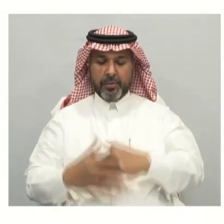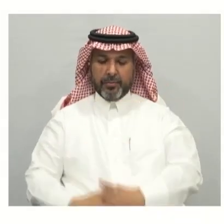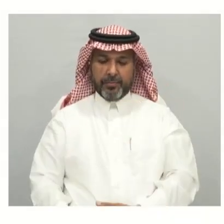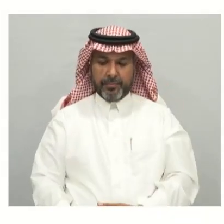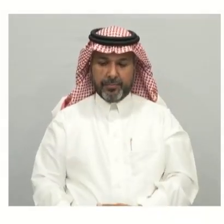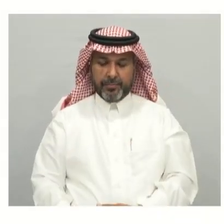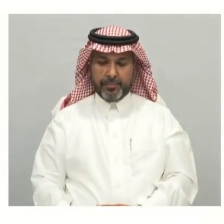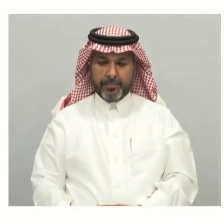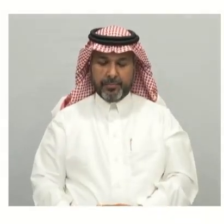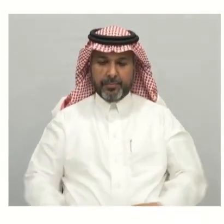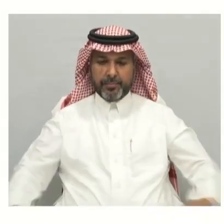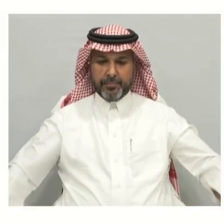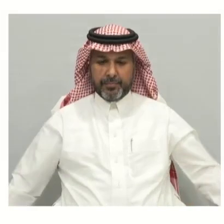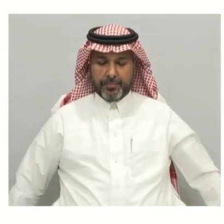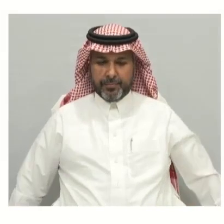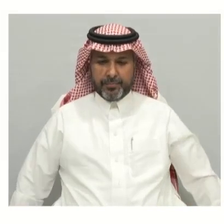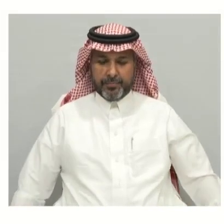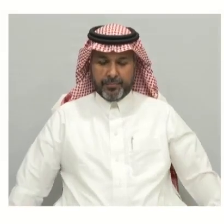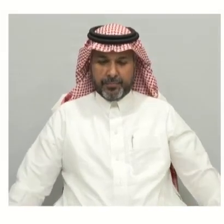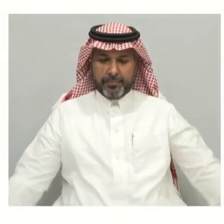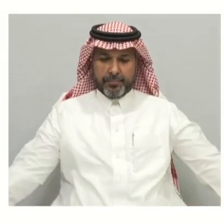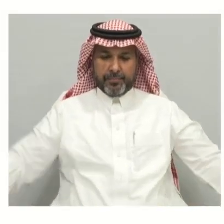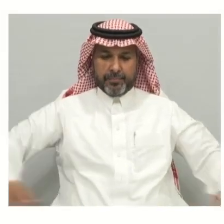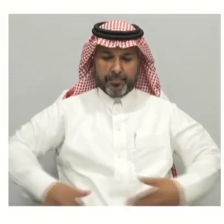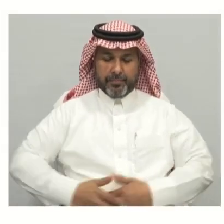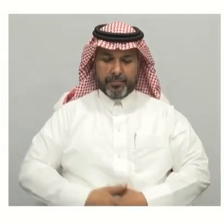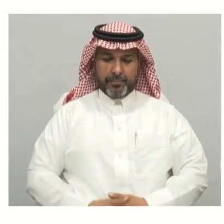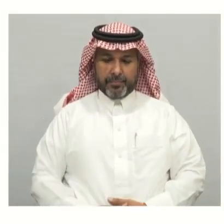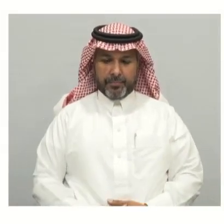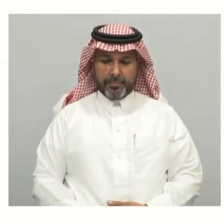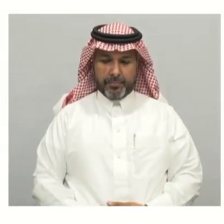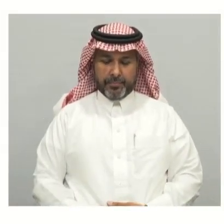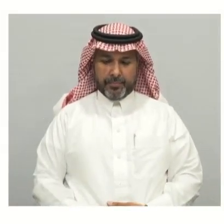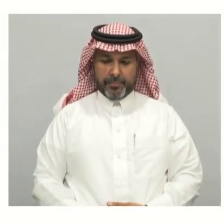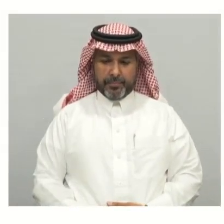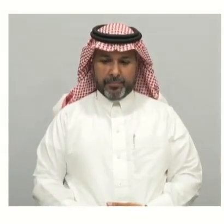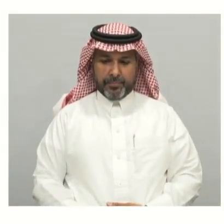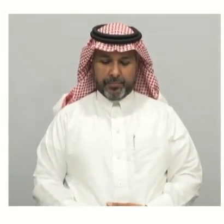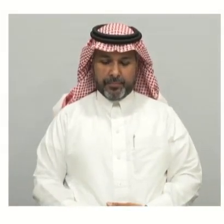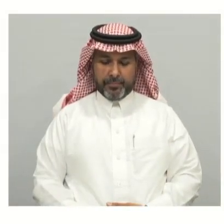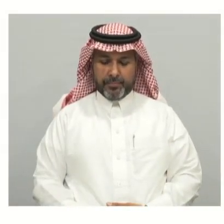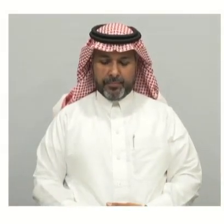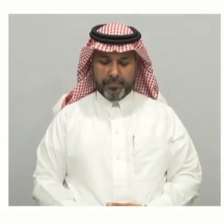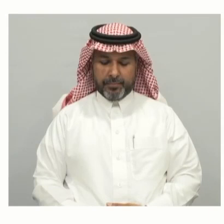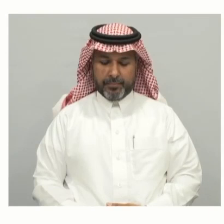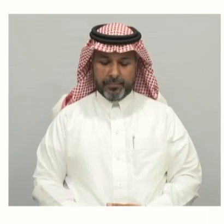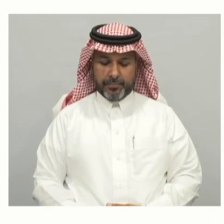اربعه هنا مثلت هذه البيانات باستخدام المدرج التكراري لان البيانات هنا عرضت